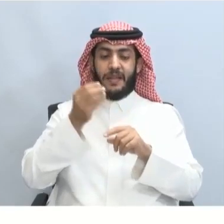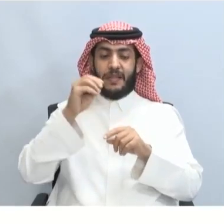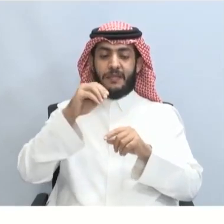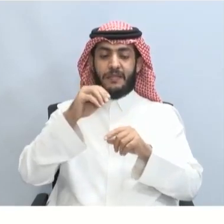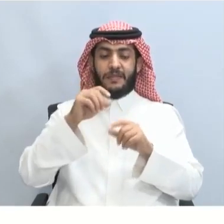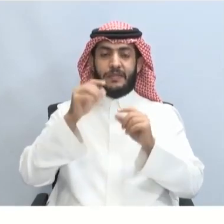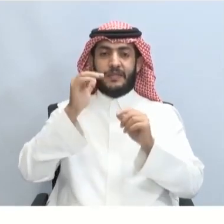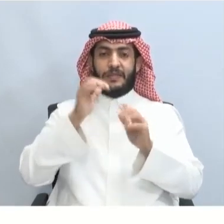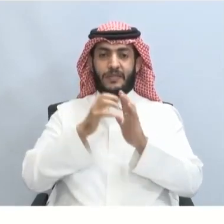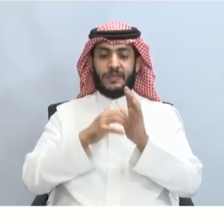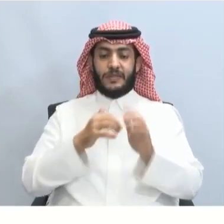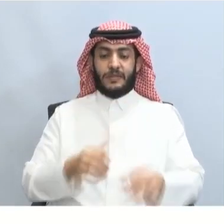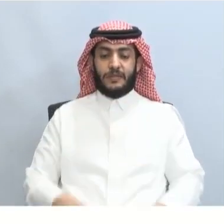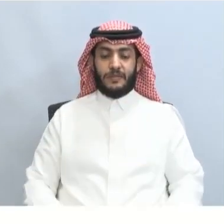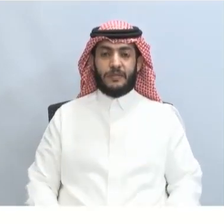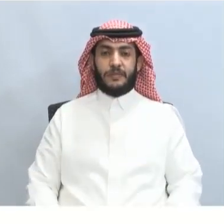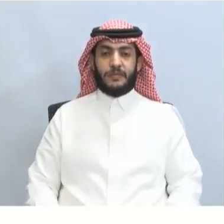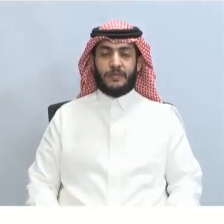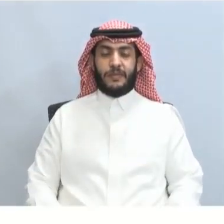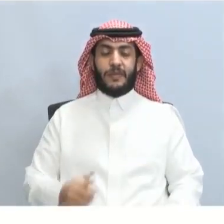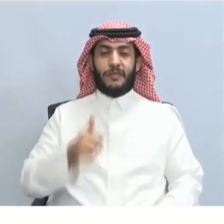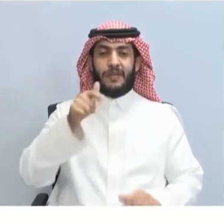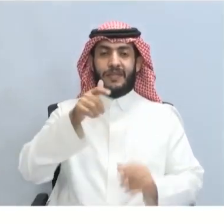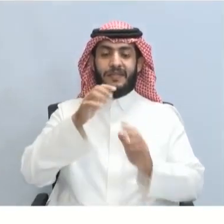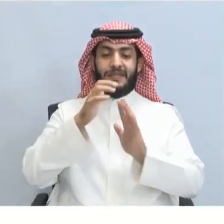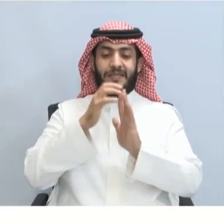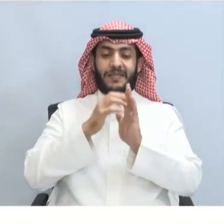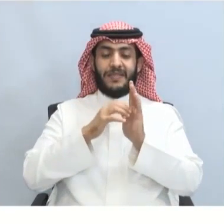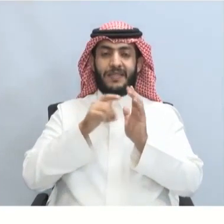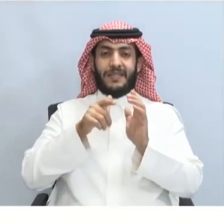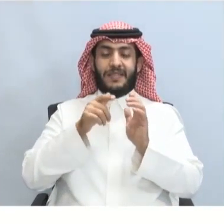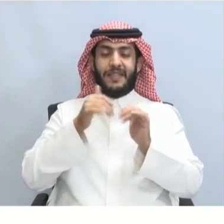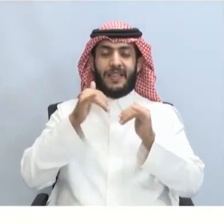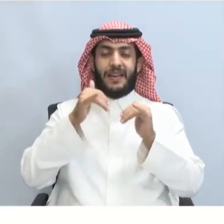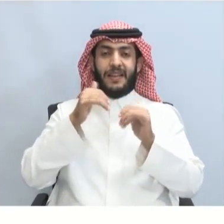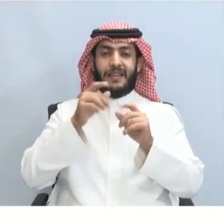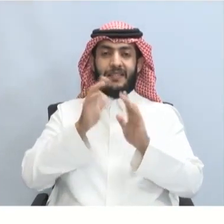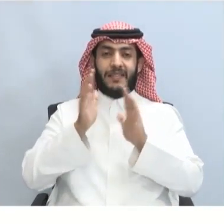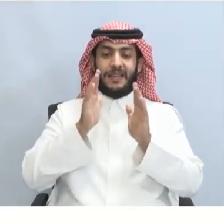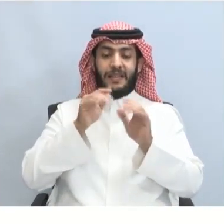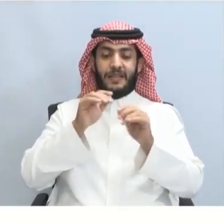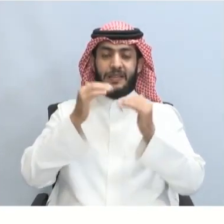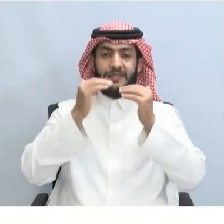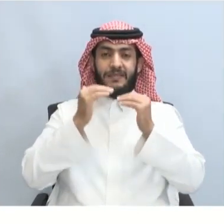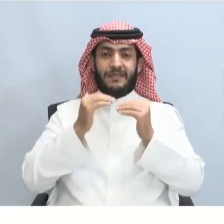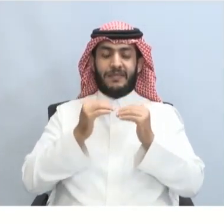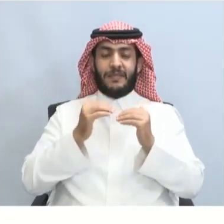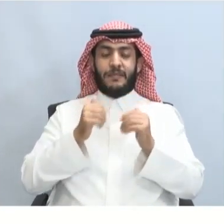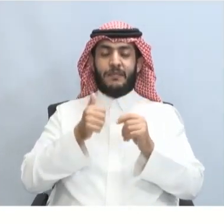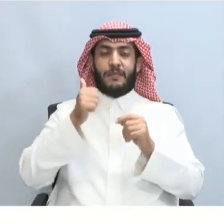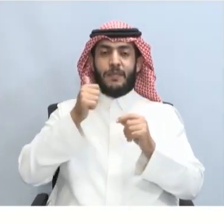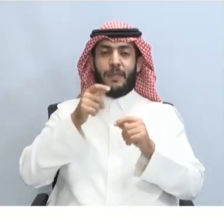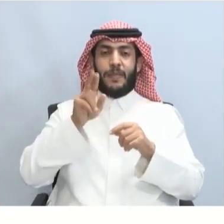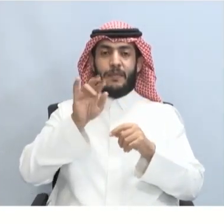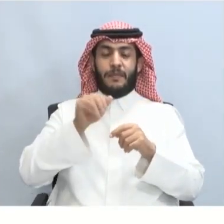سطر جديد ينتج عن عن هذا العنصر فاصل اسطر داخل النص لذلك